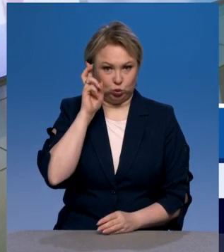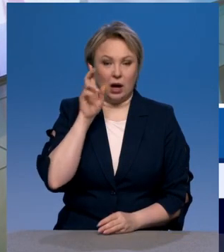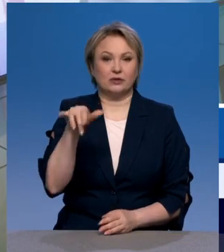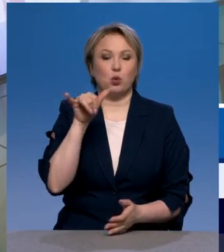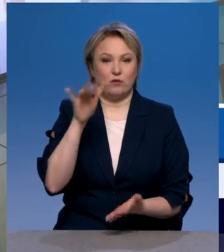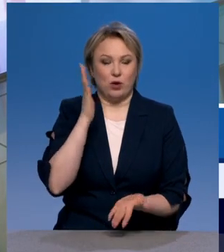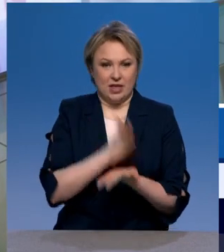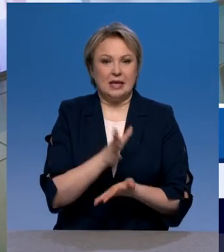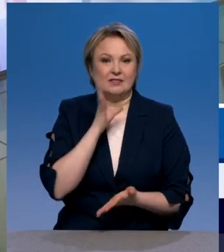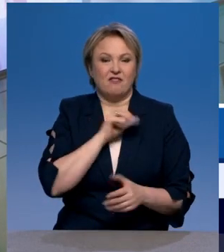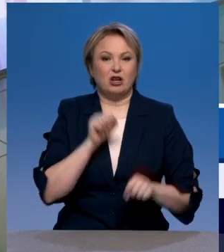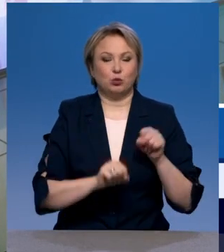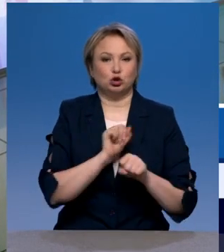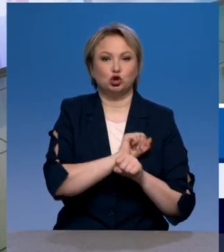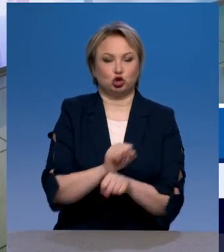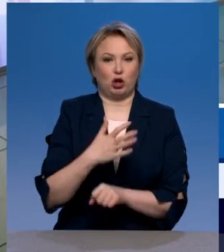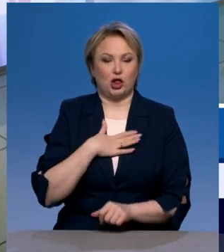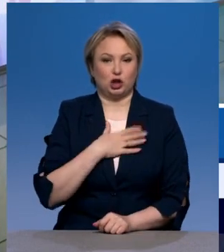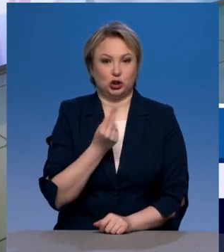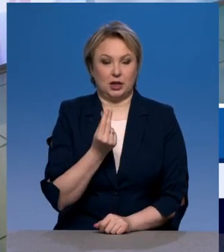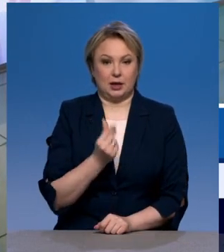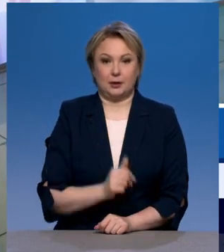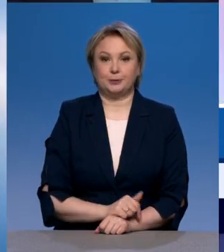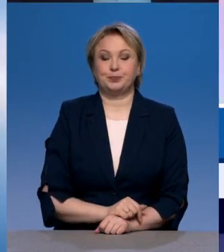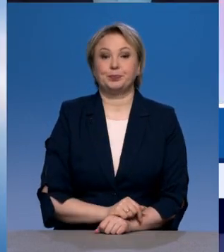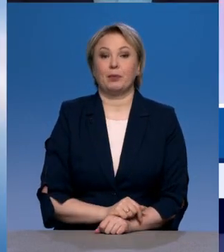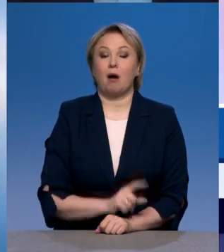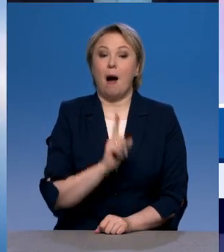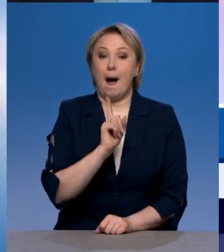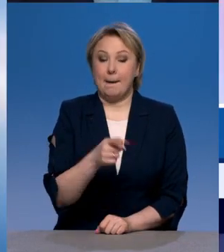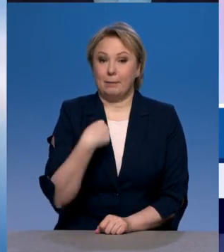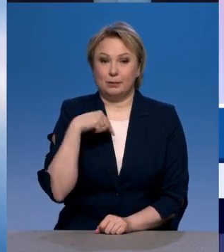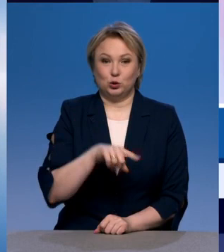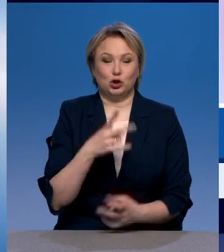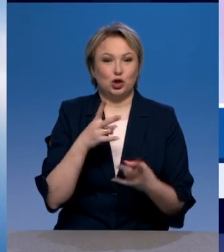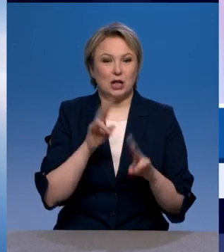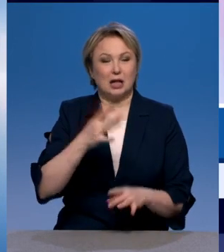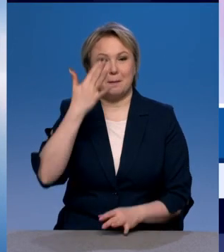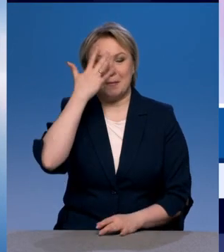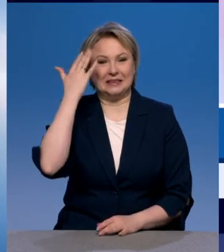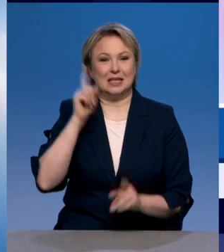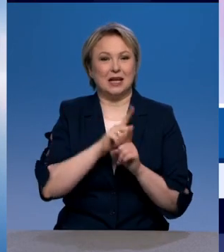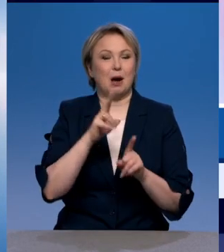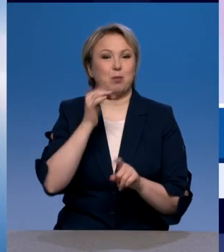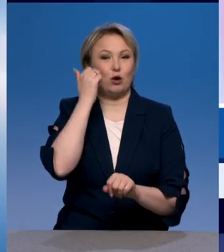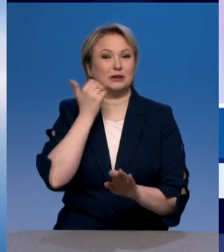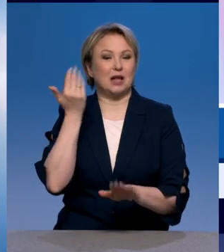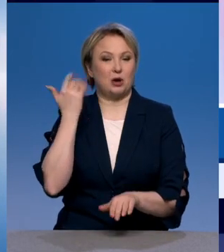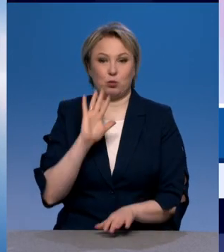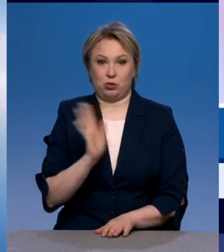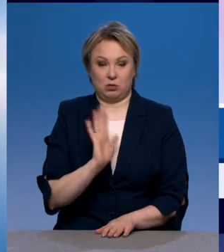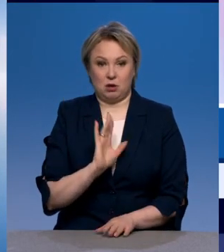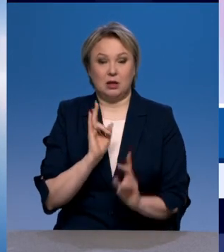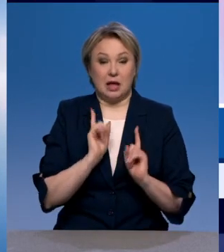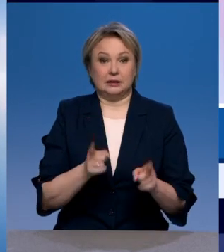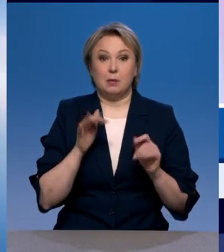возможности? А здесь мы с вами не должны мыслить стереотипами прошлого. Здесь на самом деле речь идет